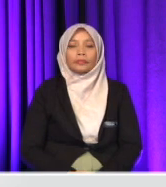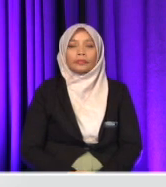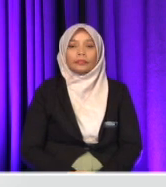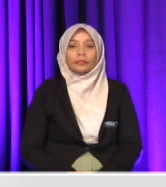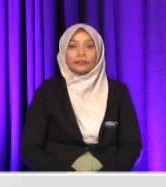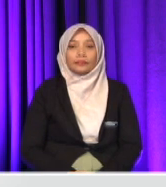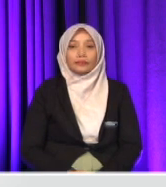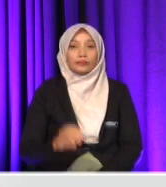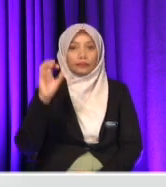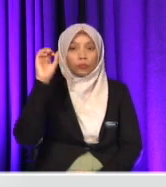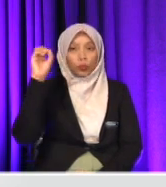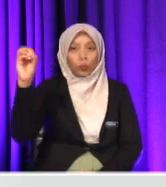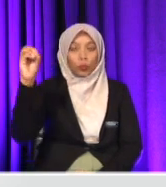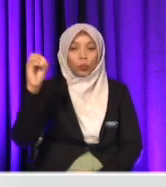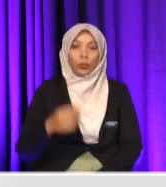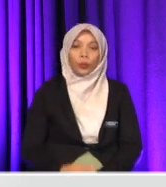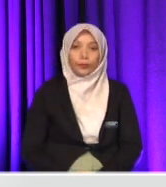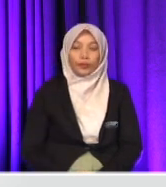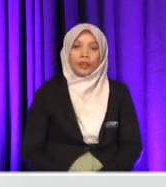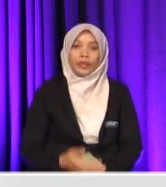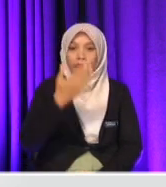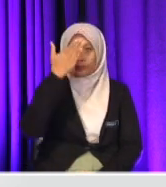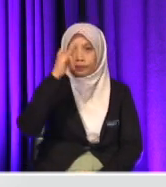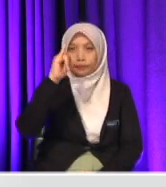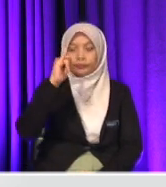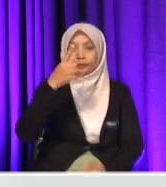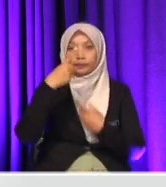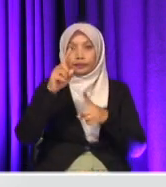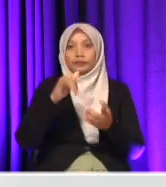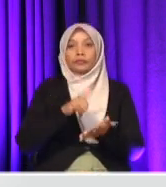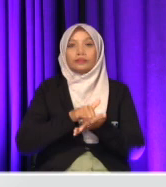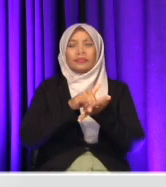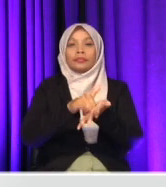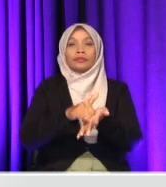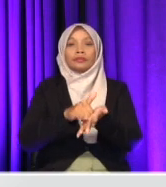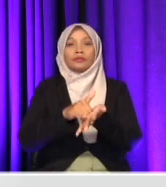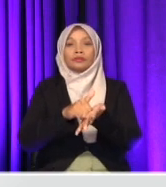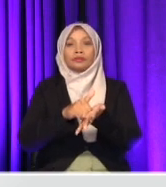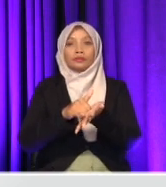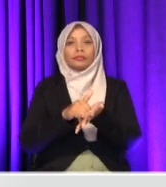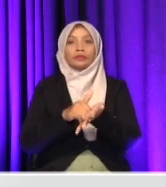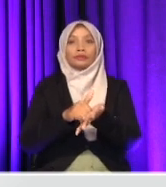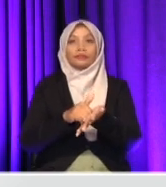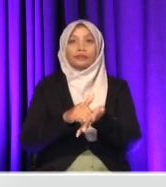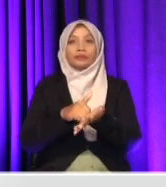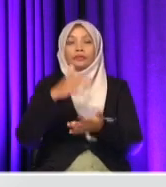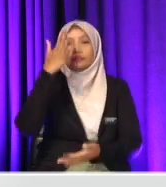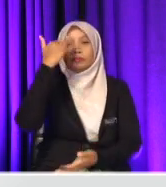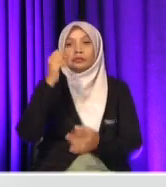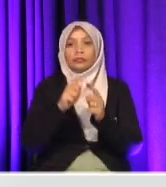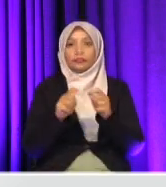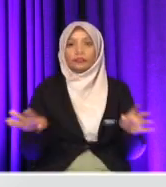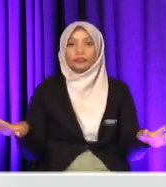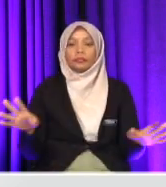66.04 ohm. Okey, kenapa jawapan dia jadi begitu? Kenapa jawapan jadi begitu? Kenapa tinggal